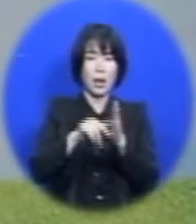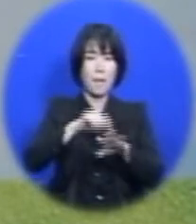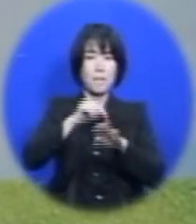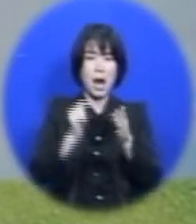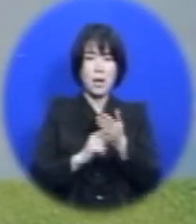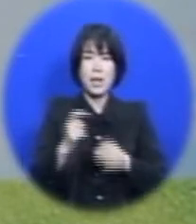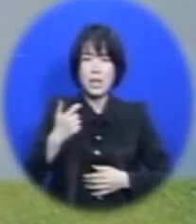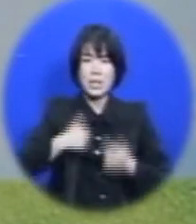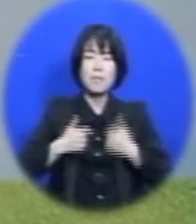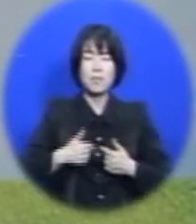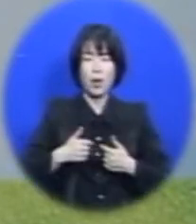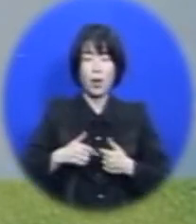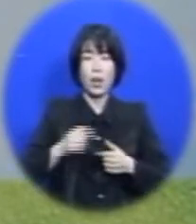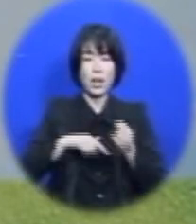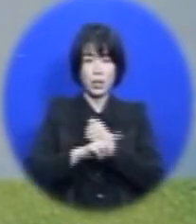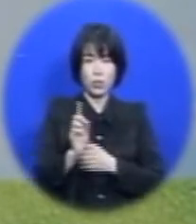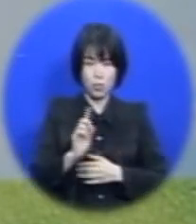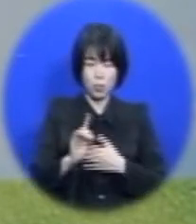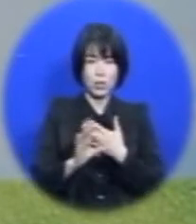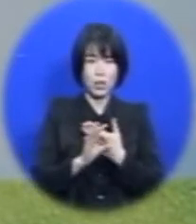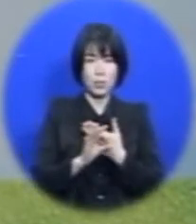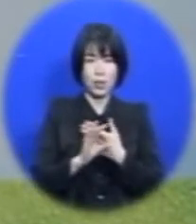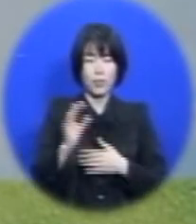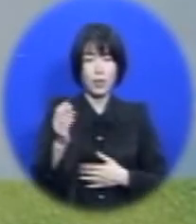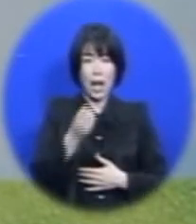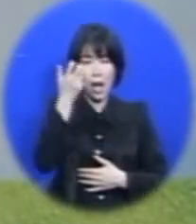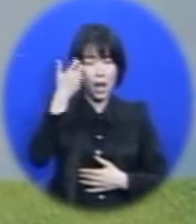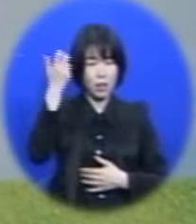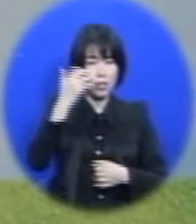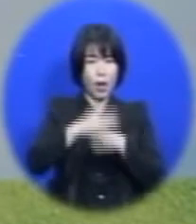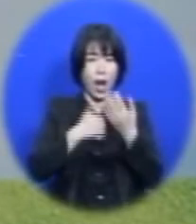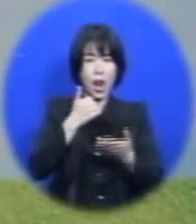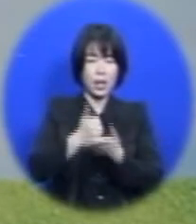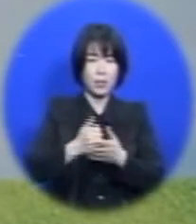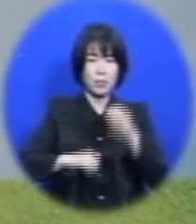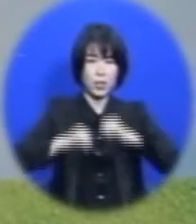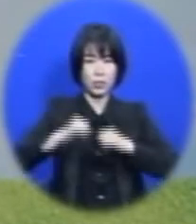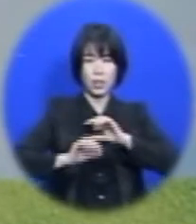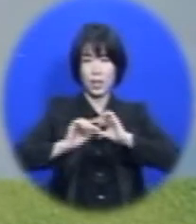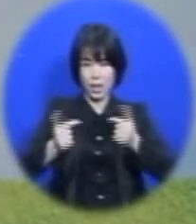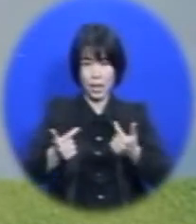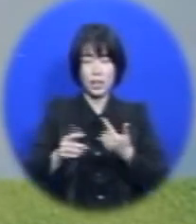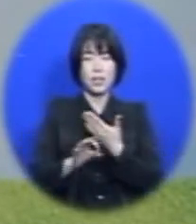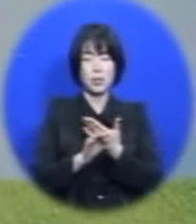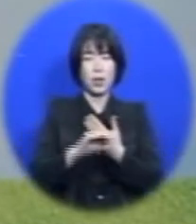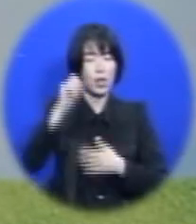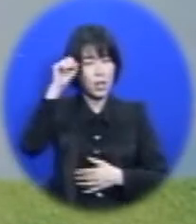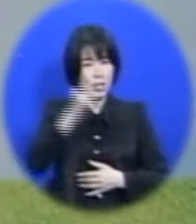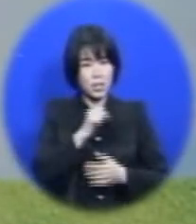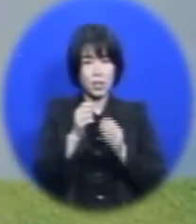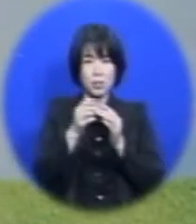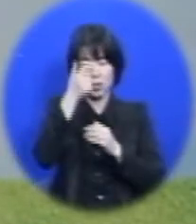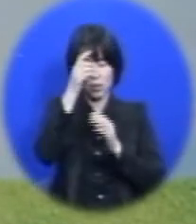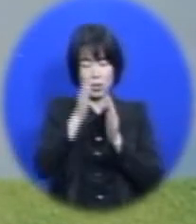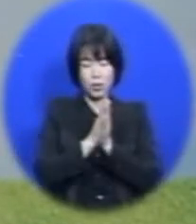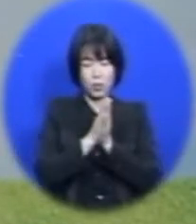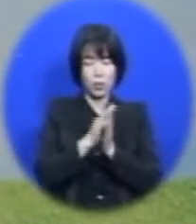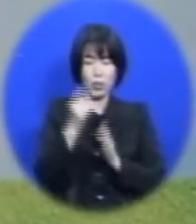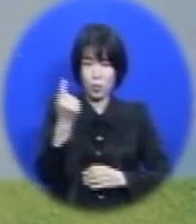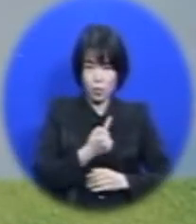기뻤어요. 이유는 성령 하나님의 역사가 아니면 새벽기도 나와서 30분